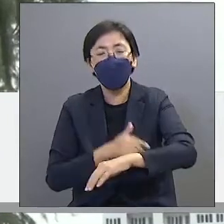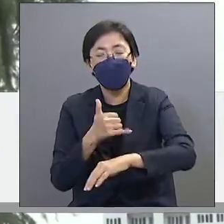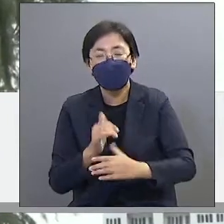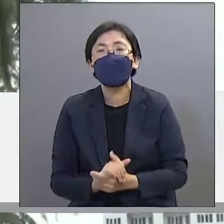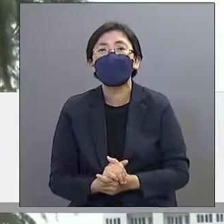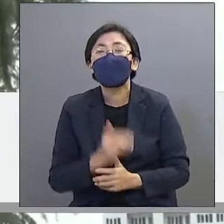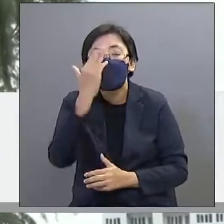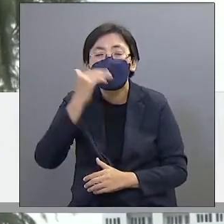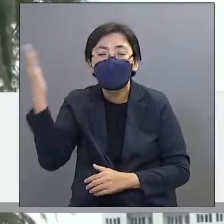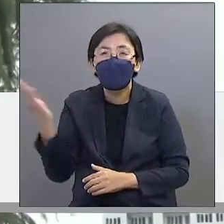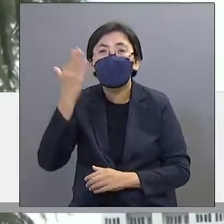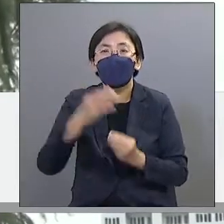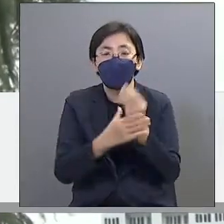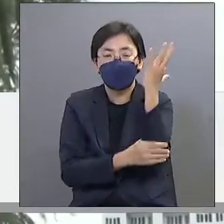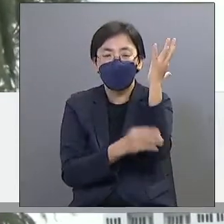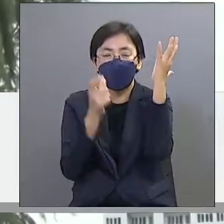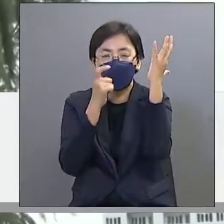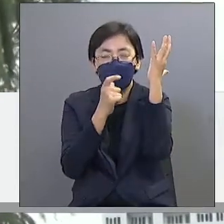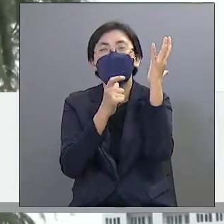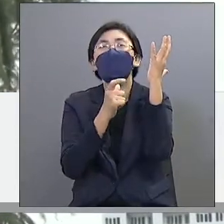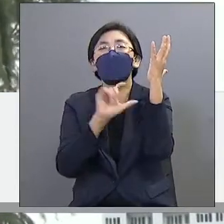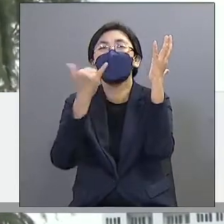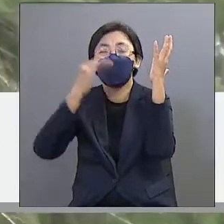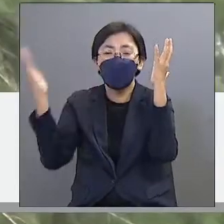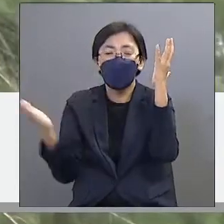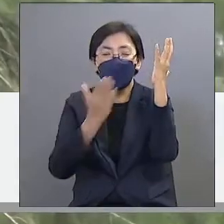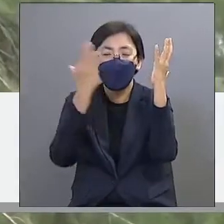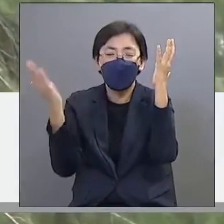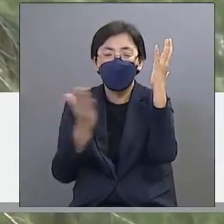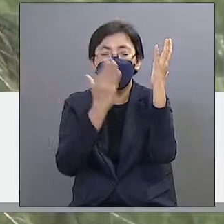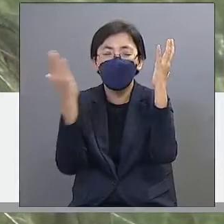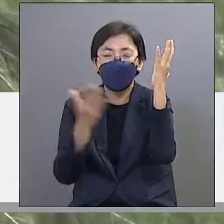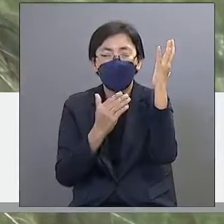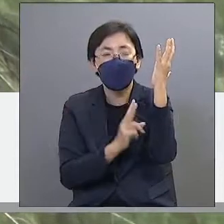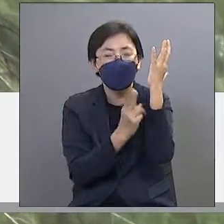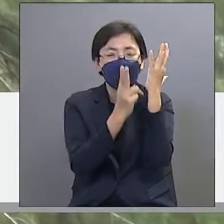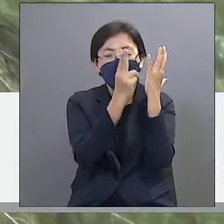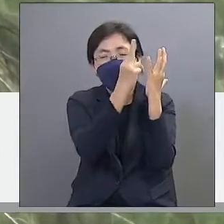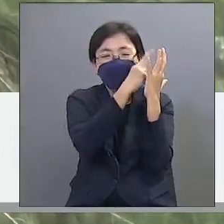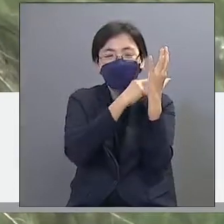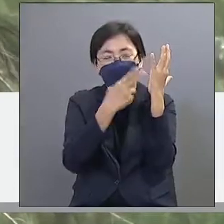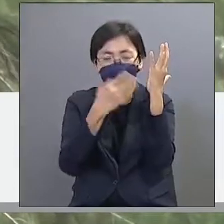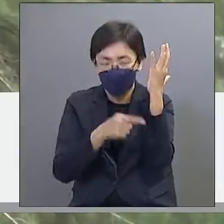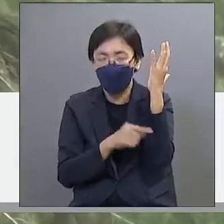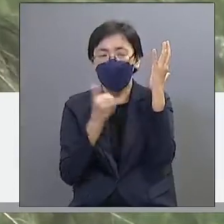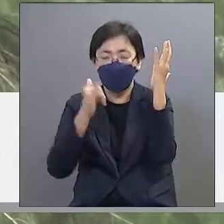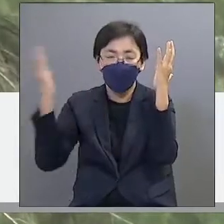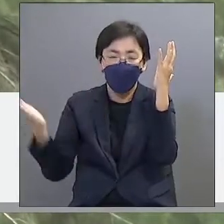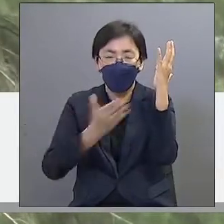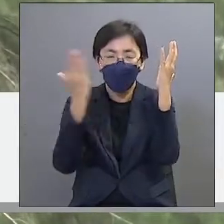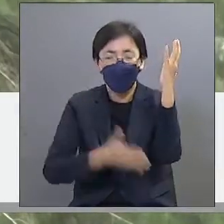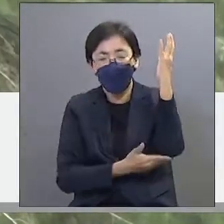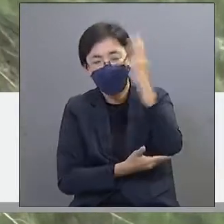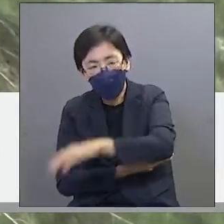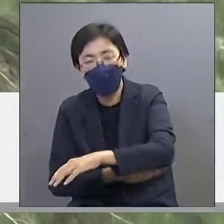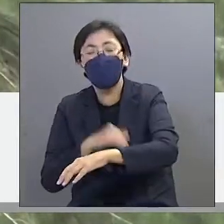เนื่องจากเป็นต้นสนขนาดใหญ่อาจจะมีอายุถึงแม้ว่าจะทำการตัดแต่งกิ่งแล้วแต่ก็ต้องลดความเสี่ยง